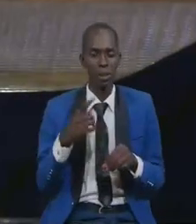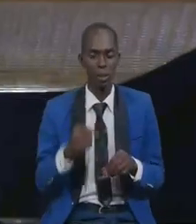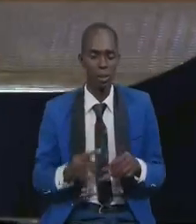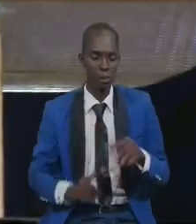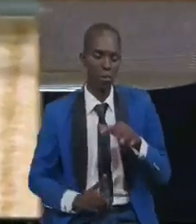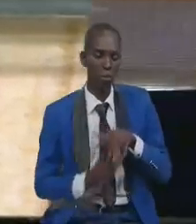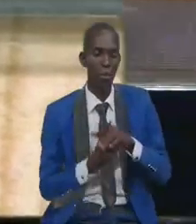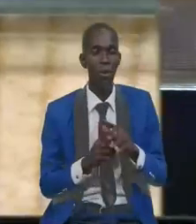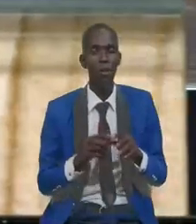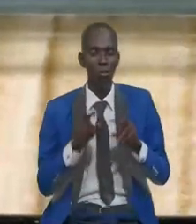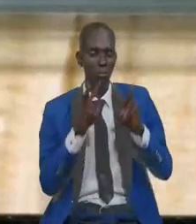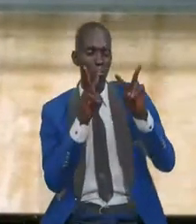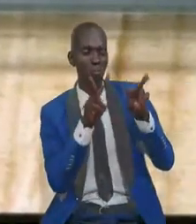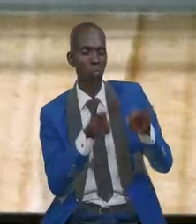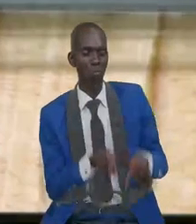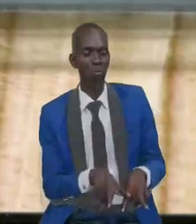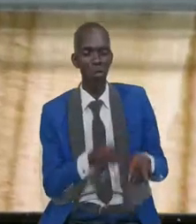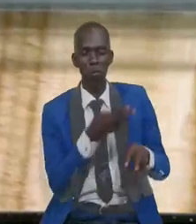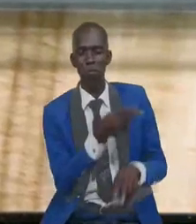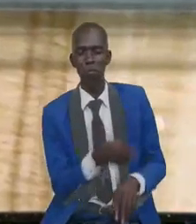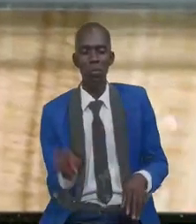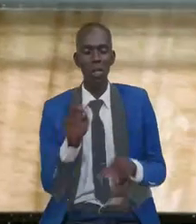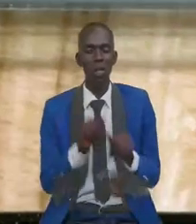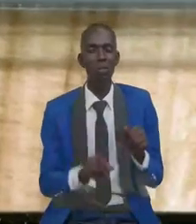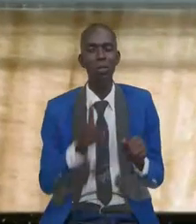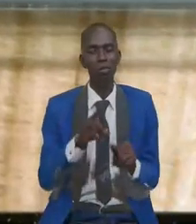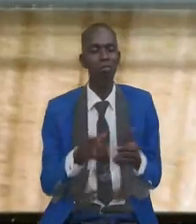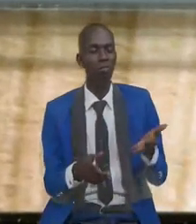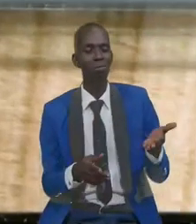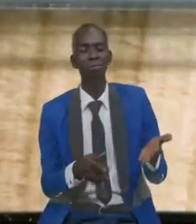tout le monde, tout ce que vous voyez, personne n'est personne devant vous.